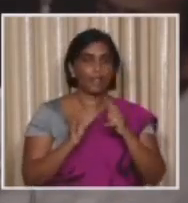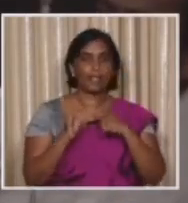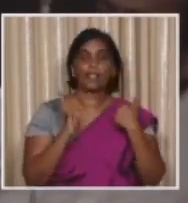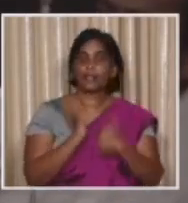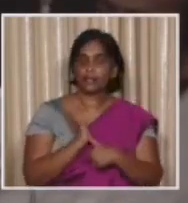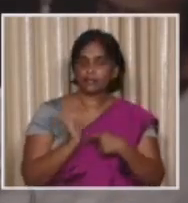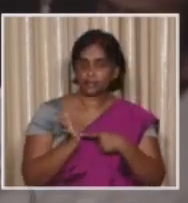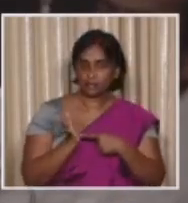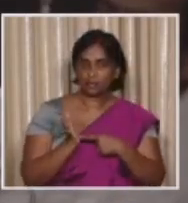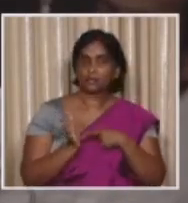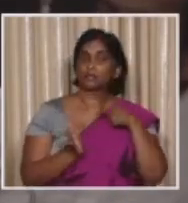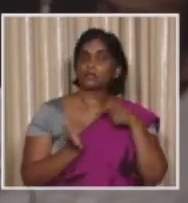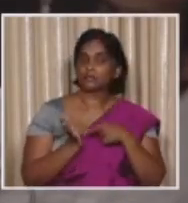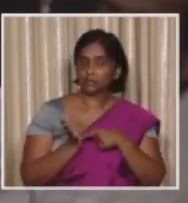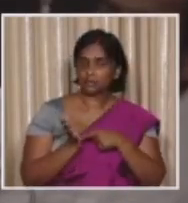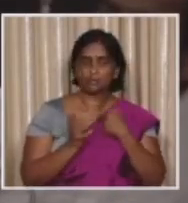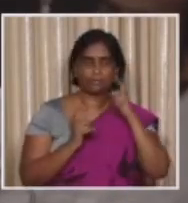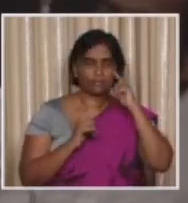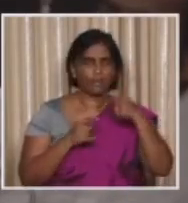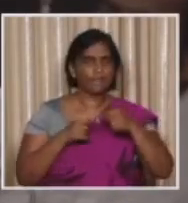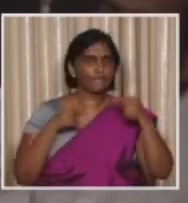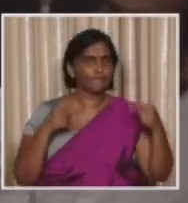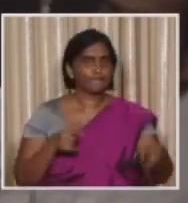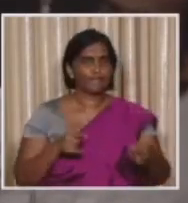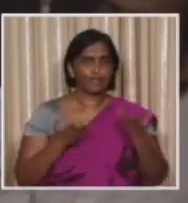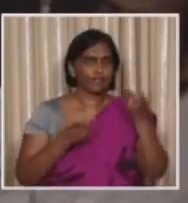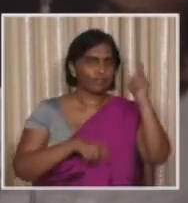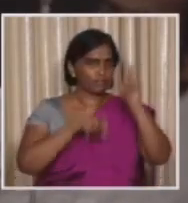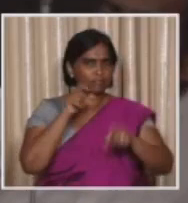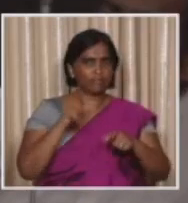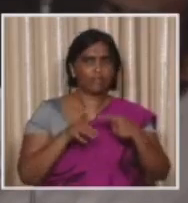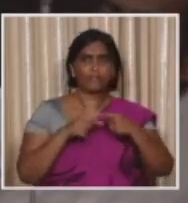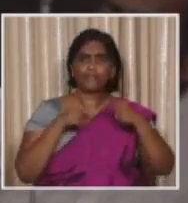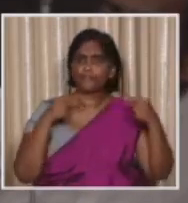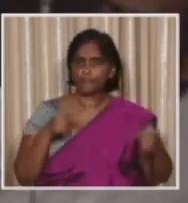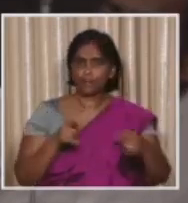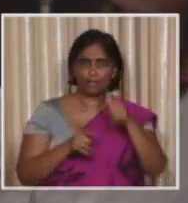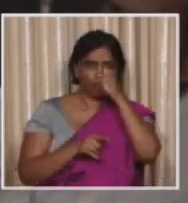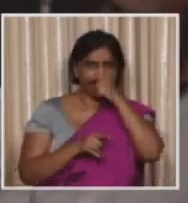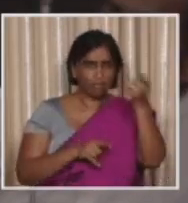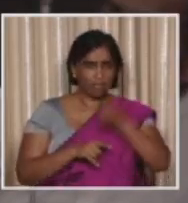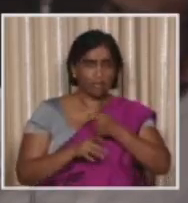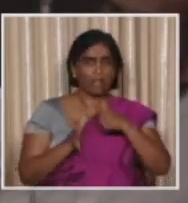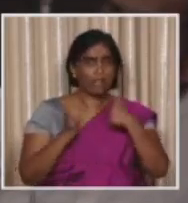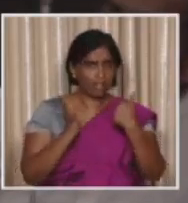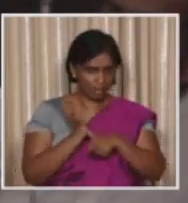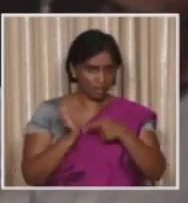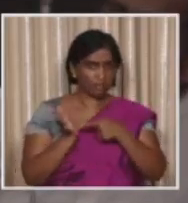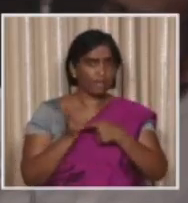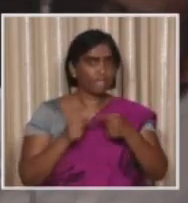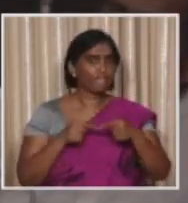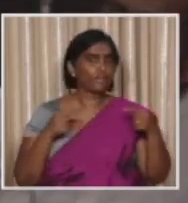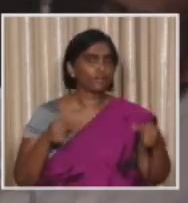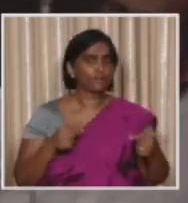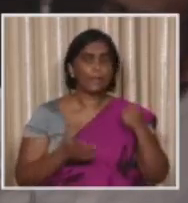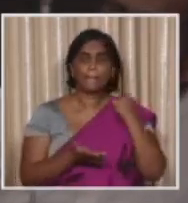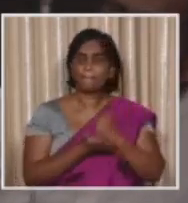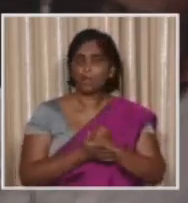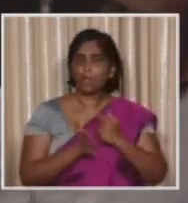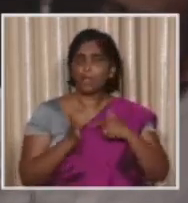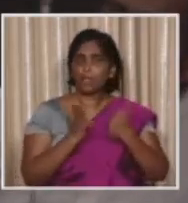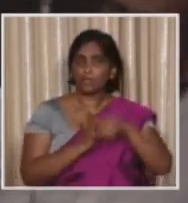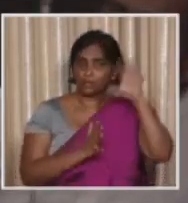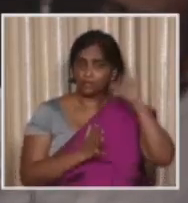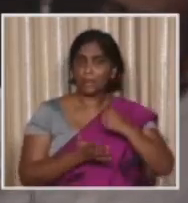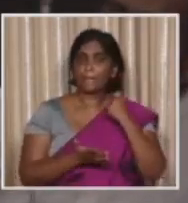පනත. දැන් මේ මන් දන්න විරෝධ වෙන කවුරු හරි විරුද්ධ වෙන්නේ දූෂණ විරෝධී පනත ගේන එකටද? මහා බැංකුවේ පනත